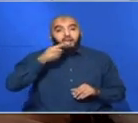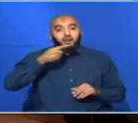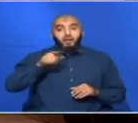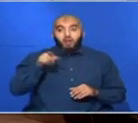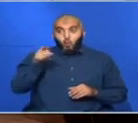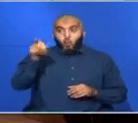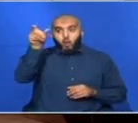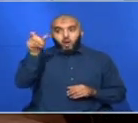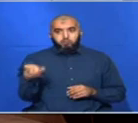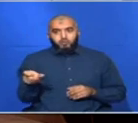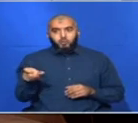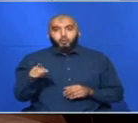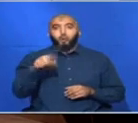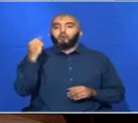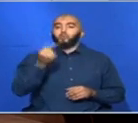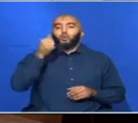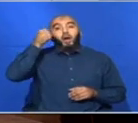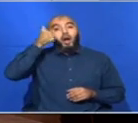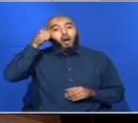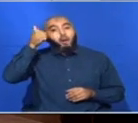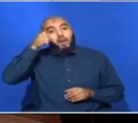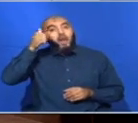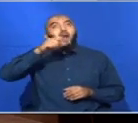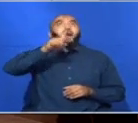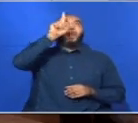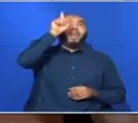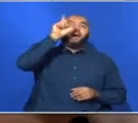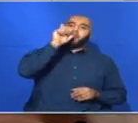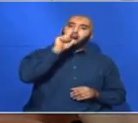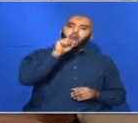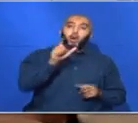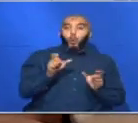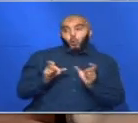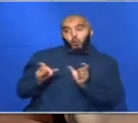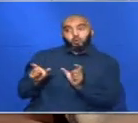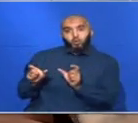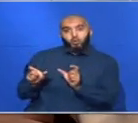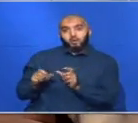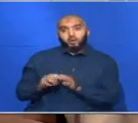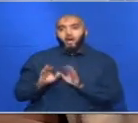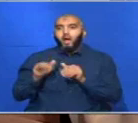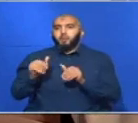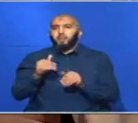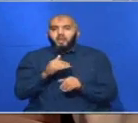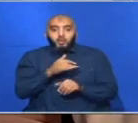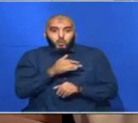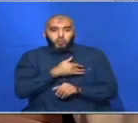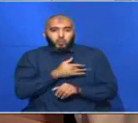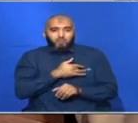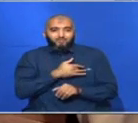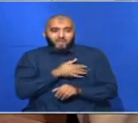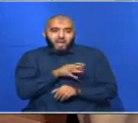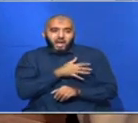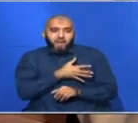يذكر بان المولى عز وجل يراقبه الامر الذي يحدث في نفسه وجدان